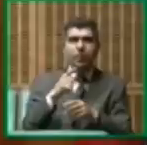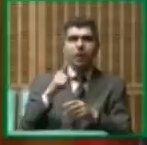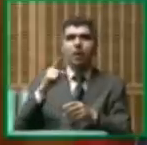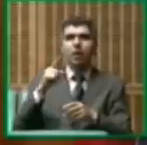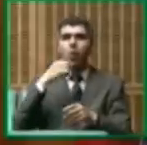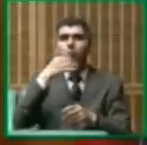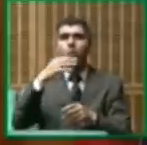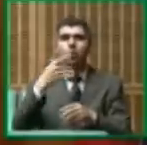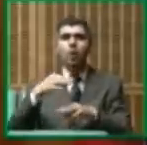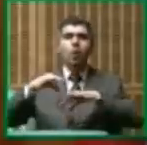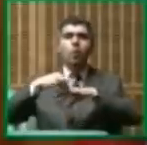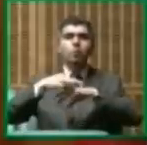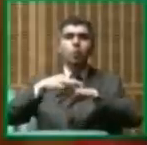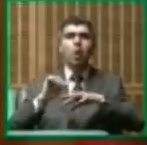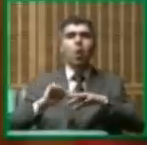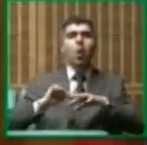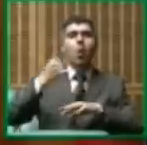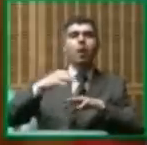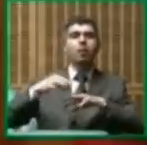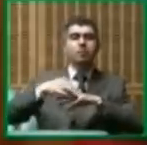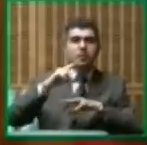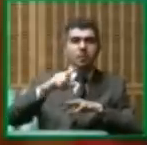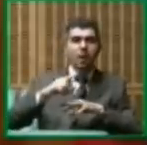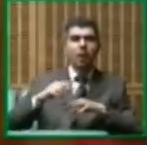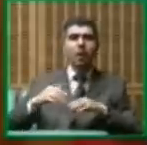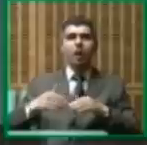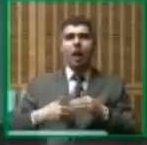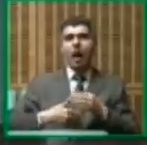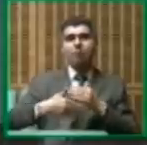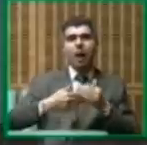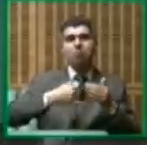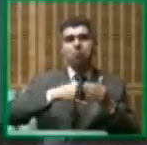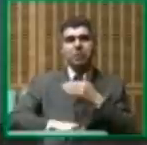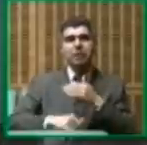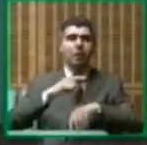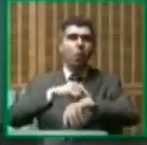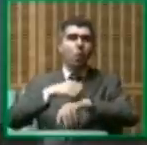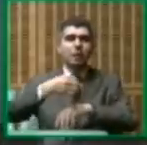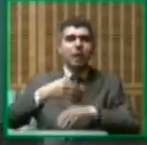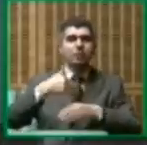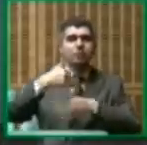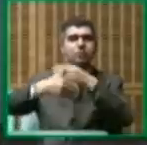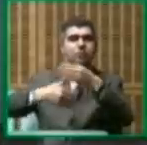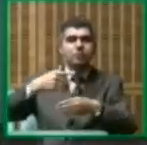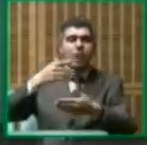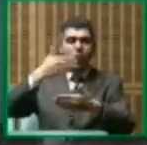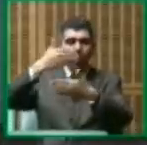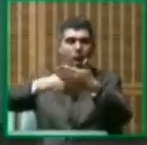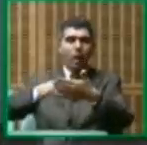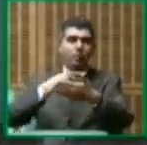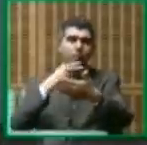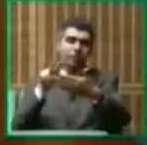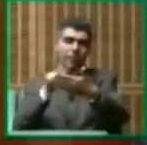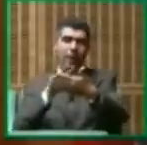الأول، رتبة الزواج، تتبع الحمل، واحد المجموعة، لأن هذه الاستمارات ديال هذه المرحلة هذه فيها أسئلة إضافية على ما كان عليه